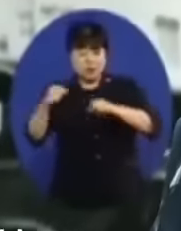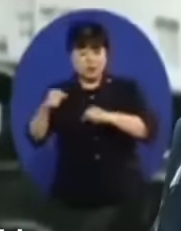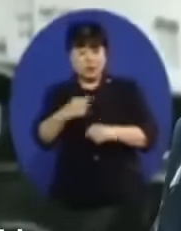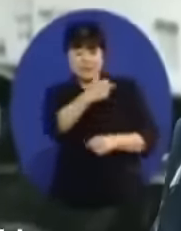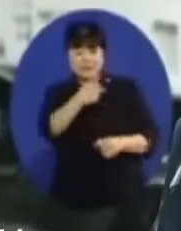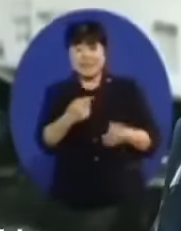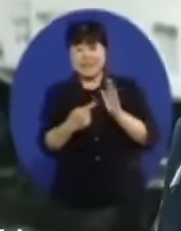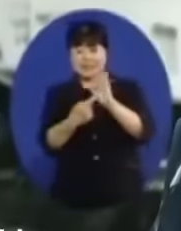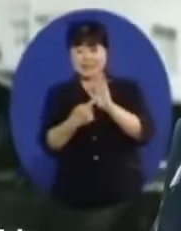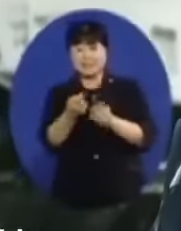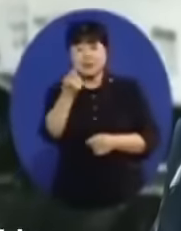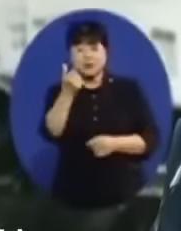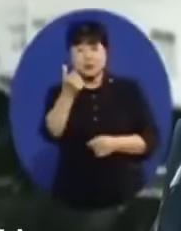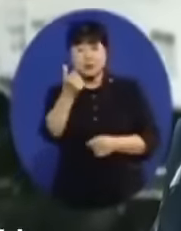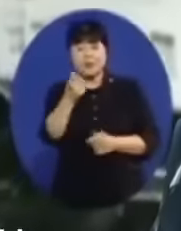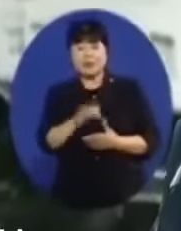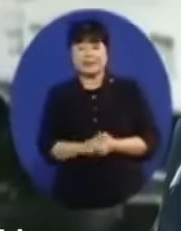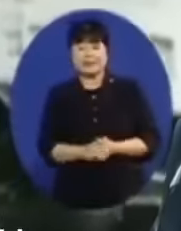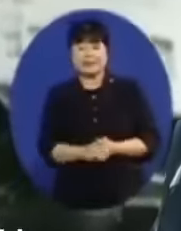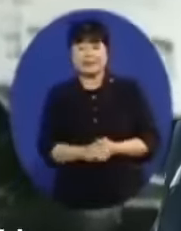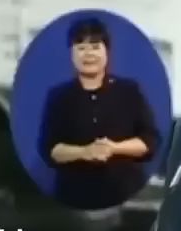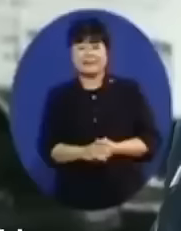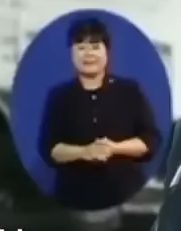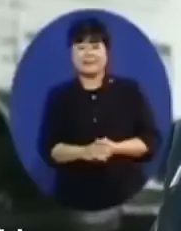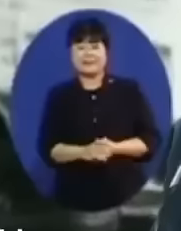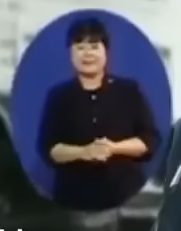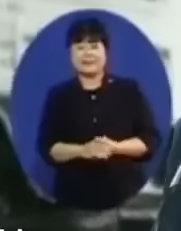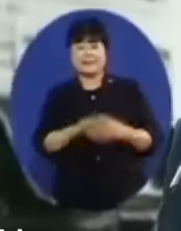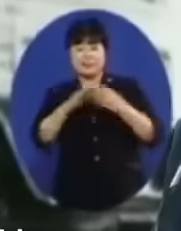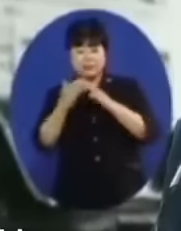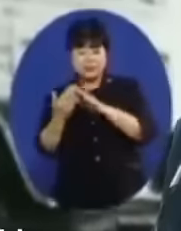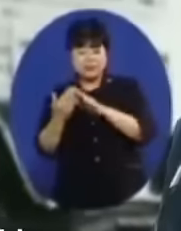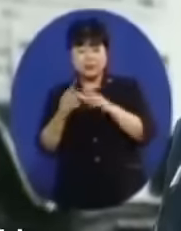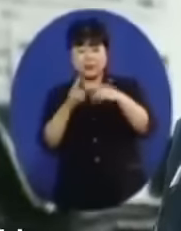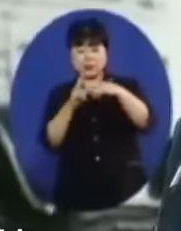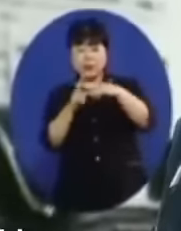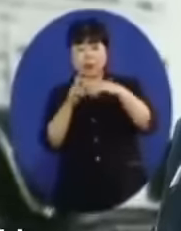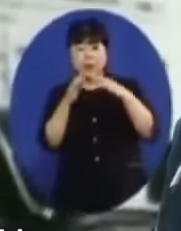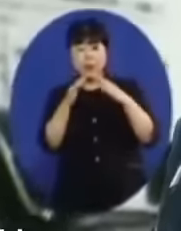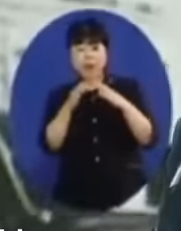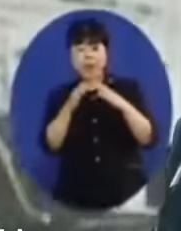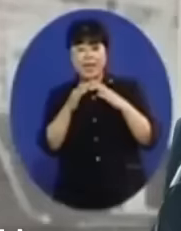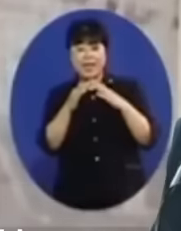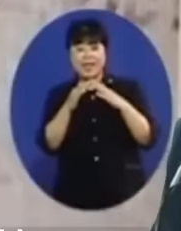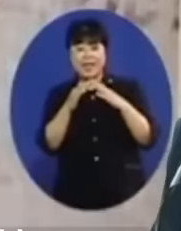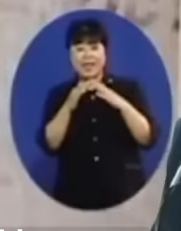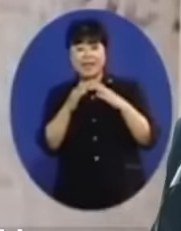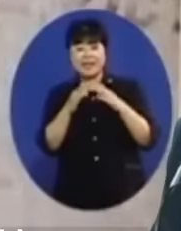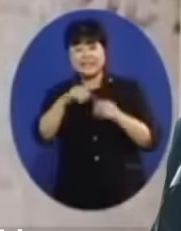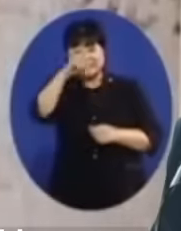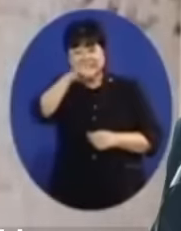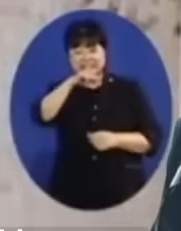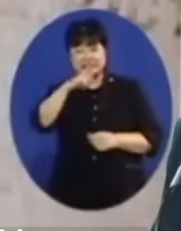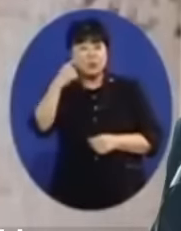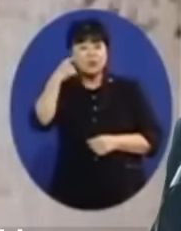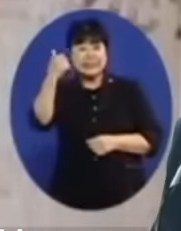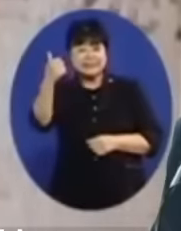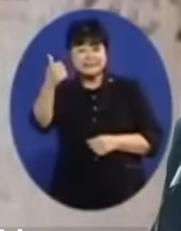일어났습니다. 조그마한 판자촌 같은 교회 흑인 목사님이